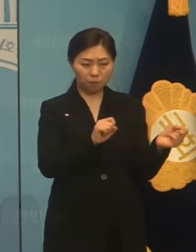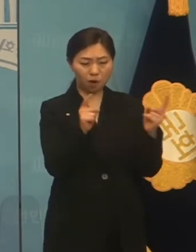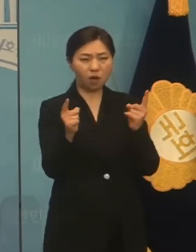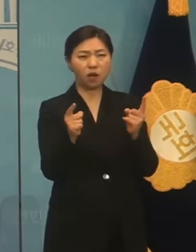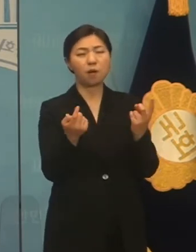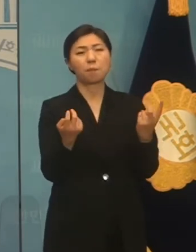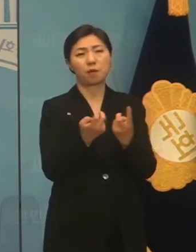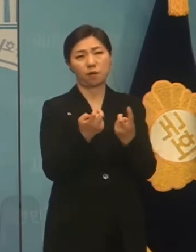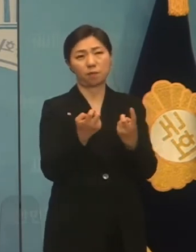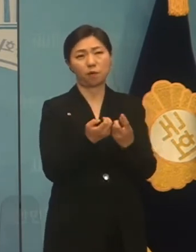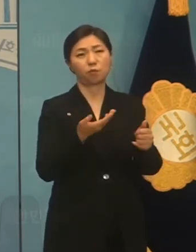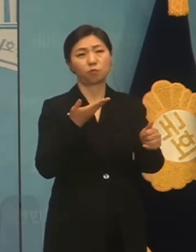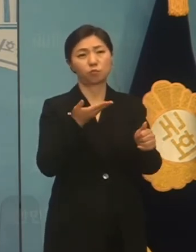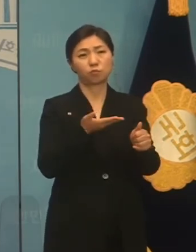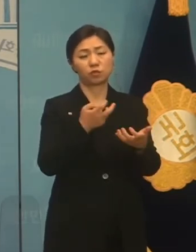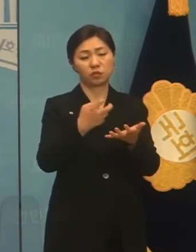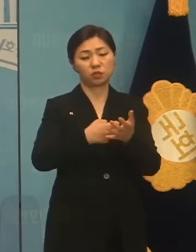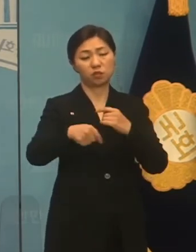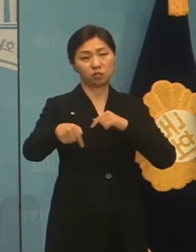제시하겠습니다.